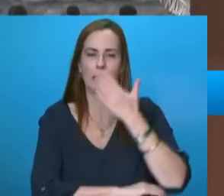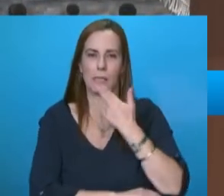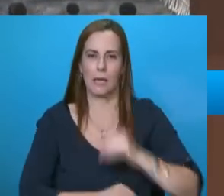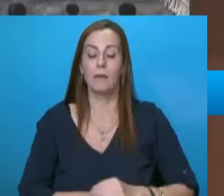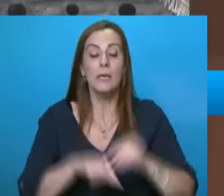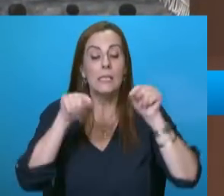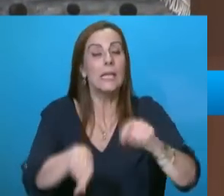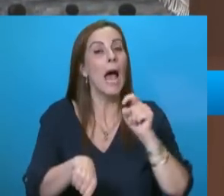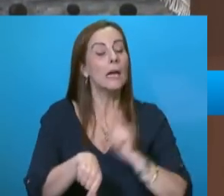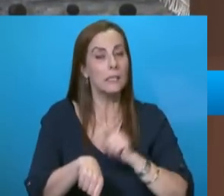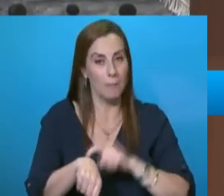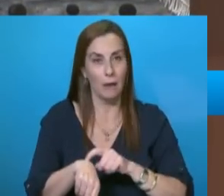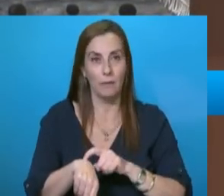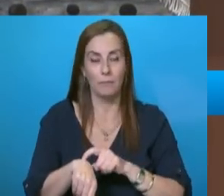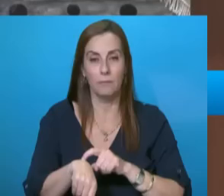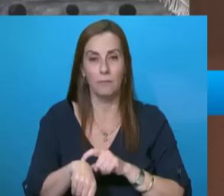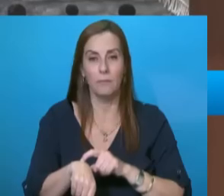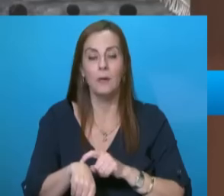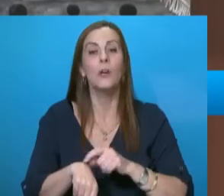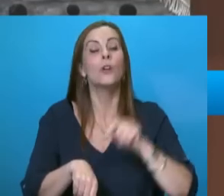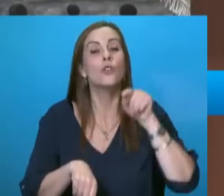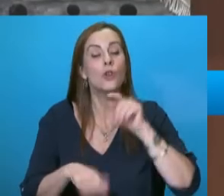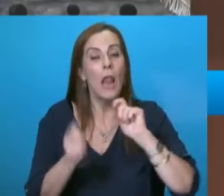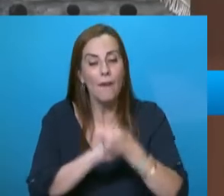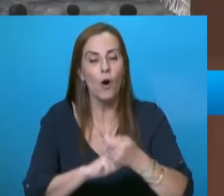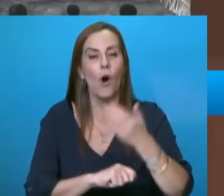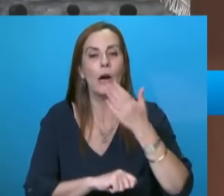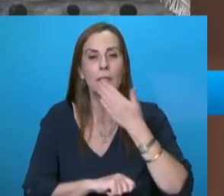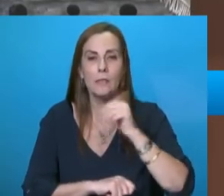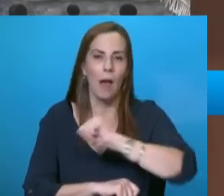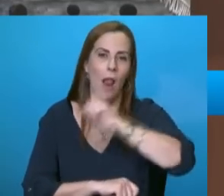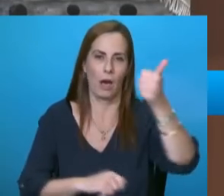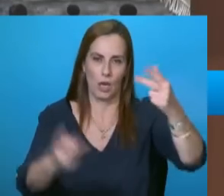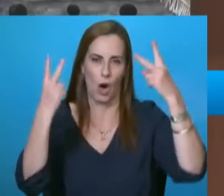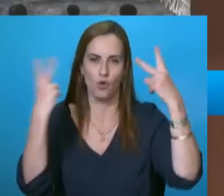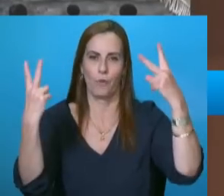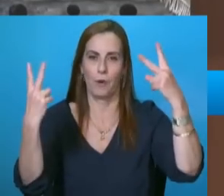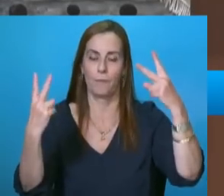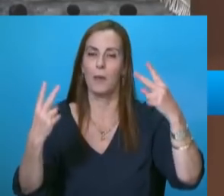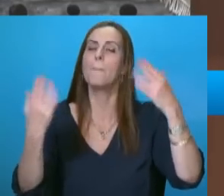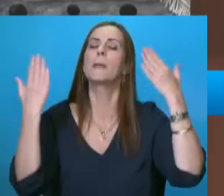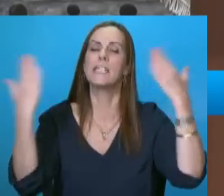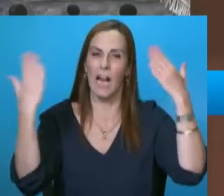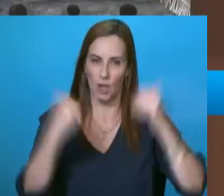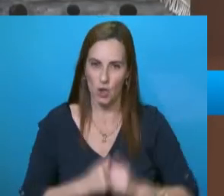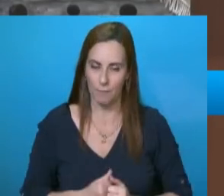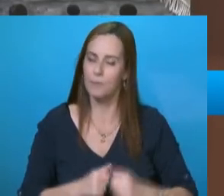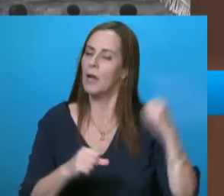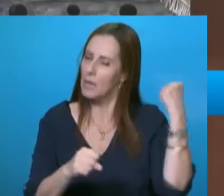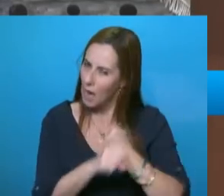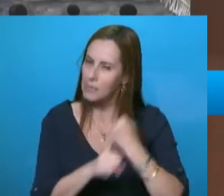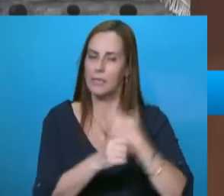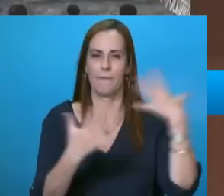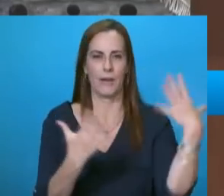זה הרגע לשים את ישראל לפני הכל. בעזרת השם, נעשה